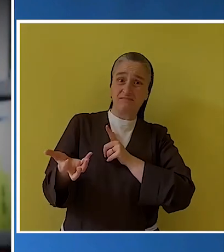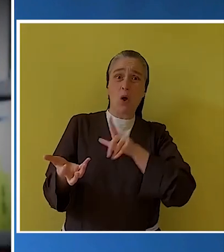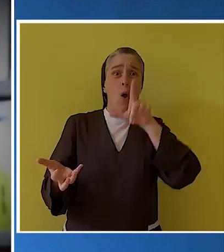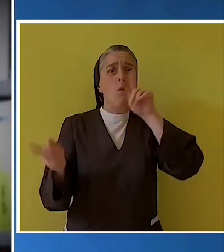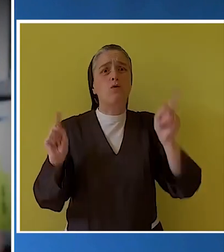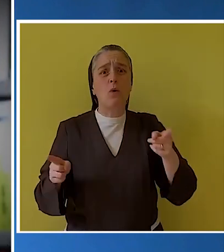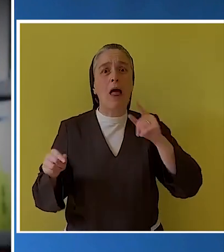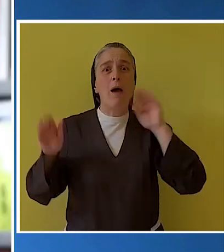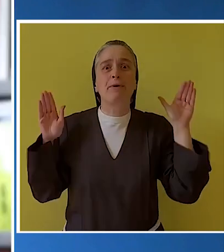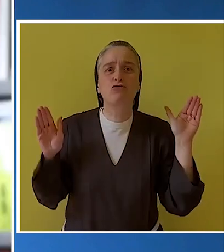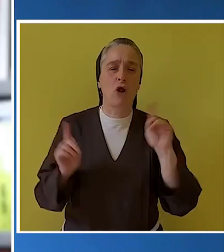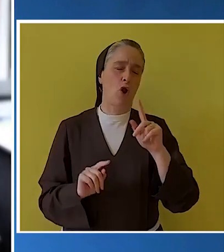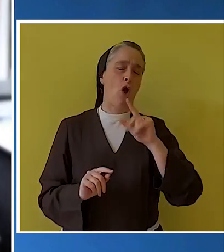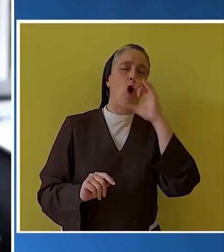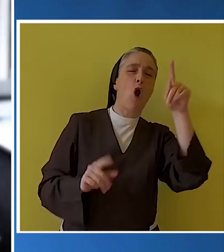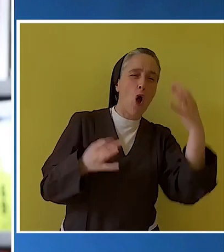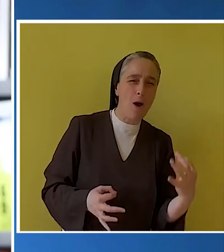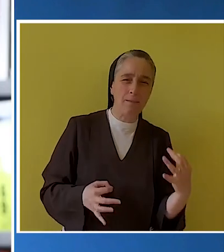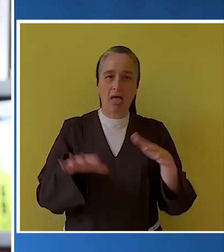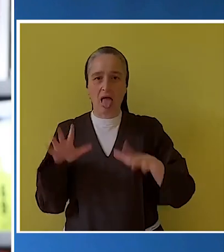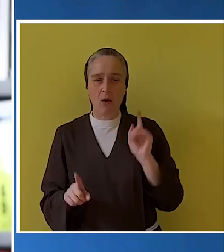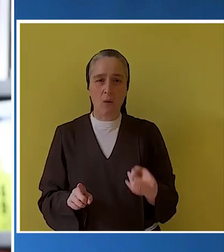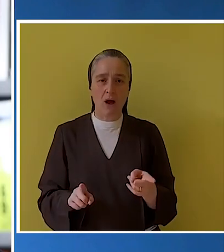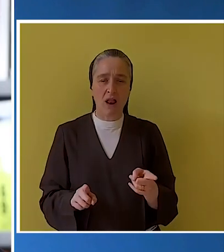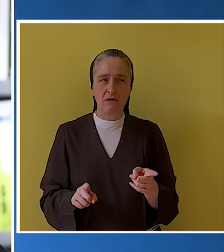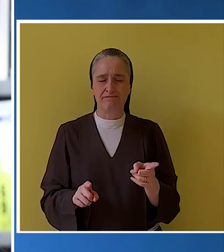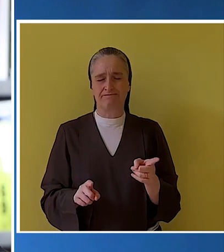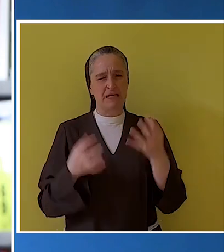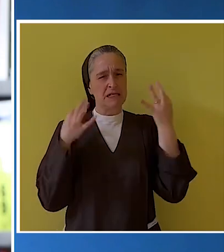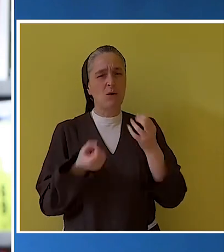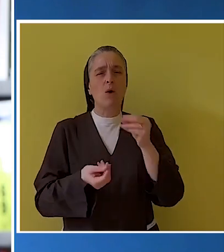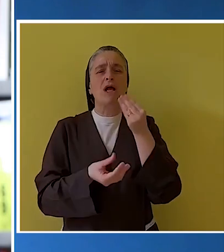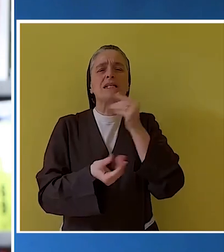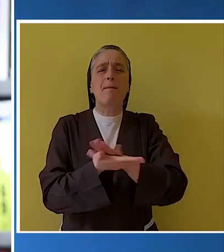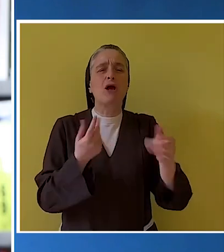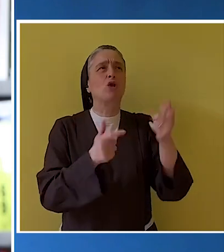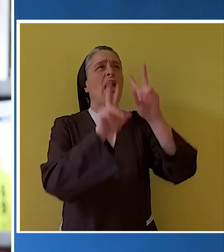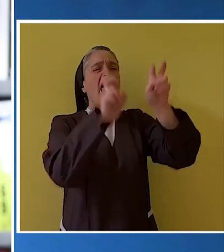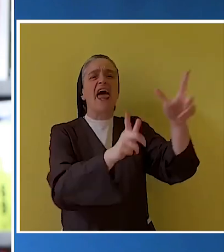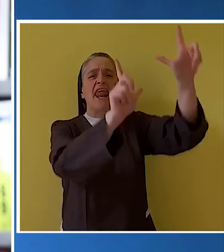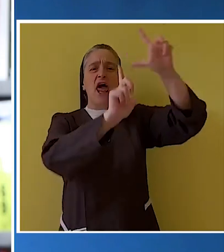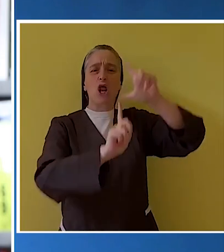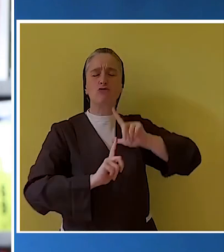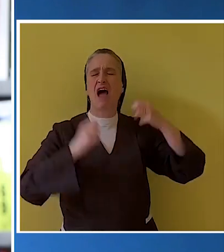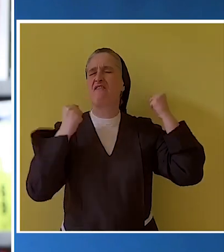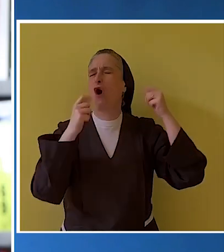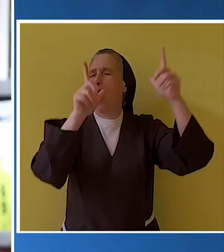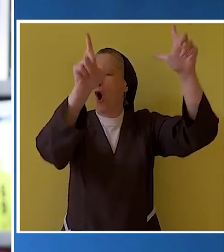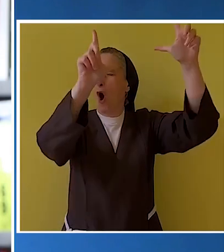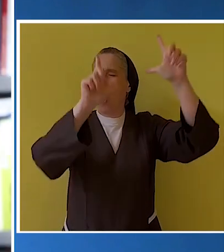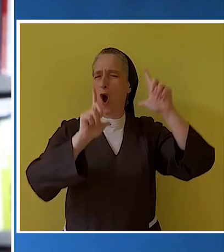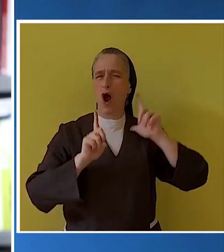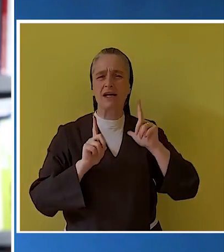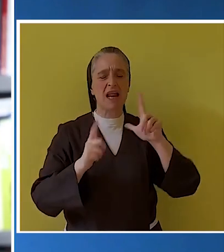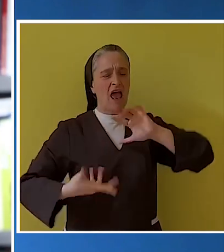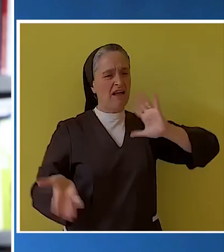Un piccione? Una colomba? No. Cos'è? Una sorta di energia divina che entra dentro di te? Una forza dall'alto che ti fa fare